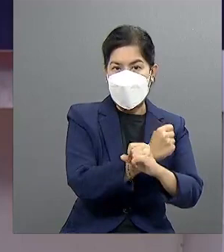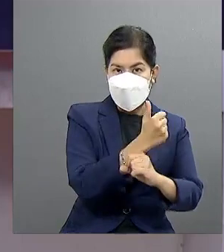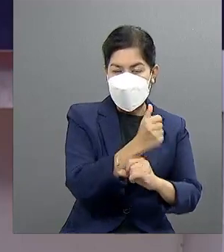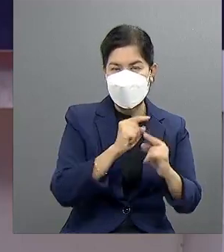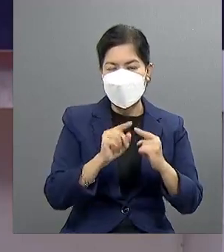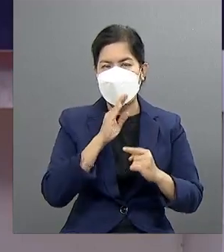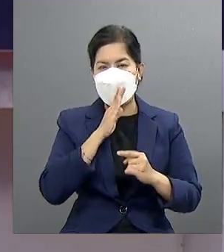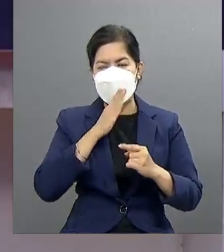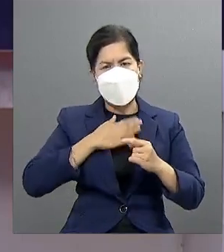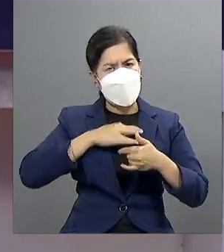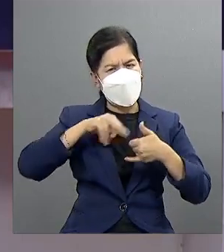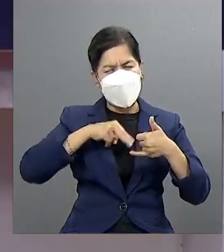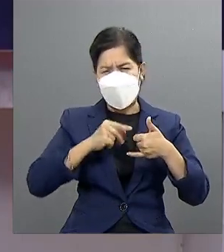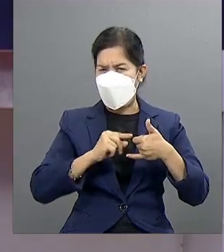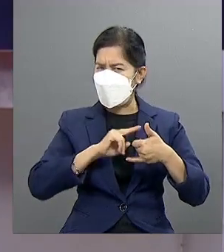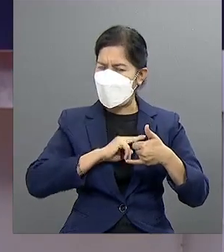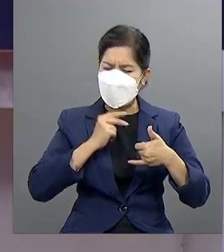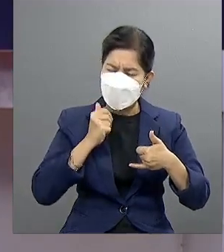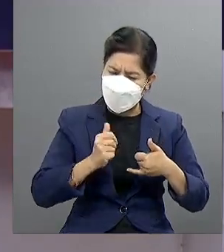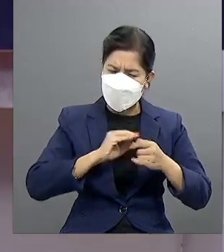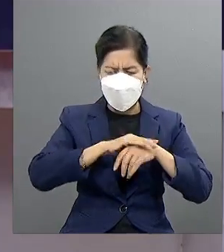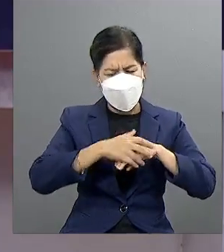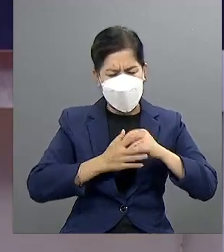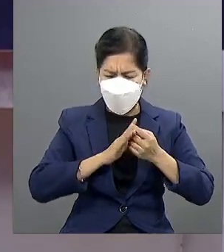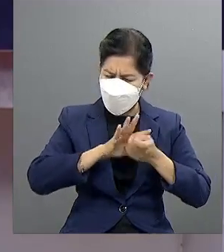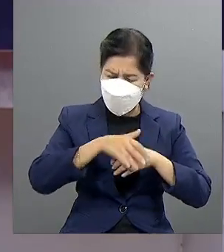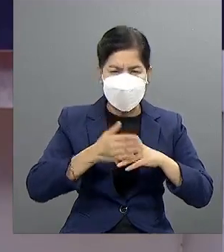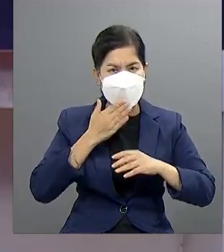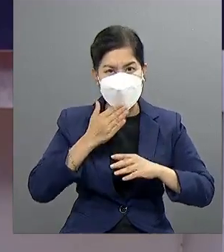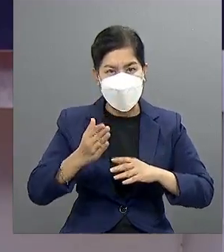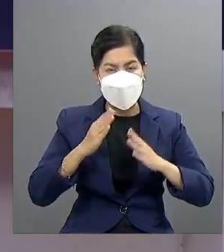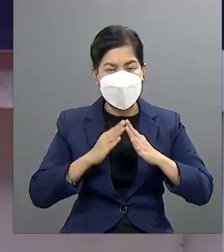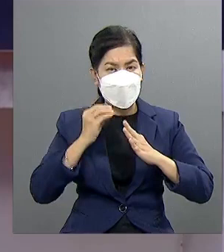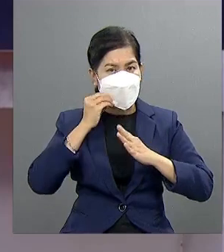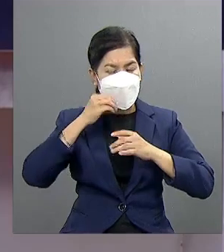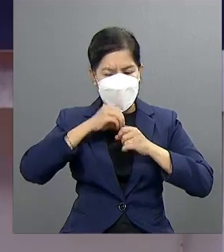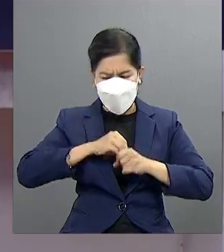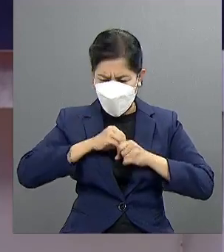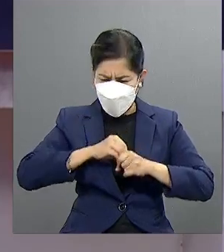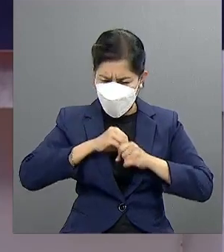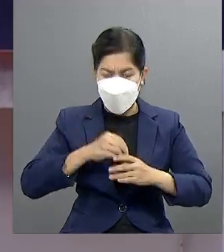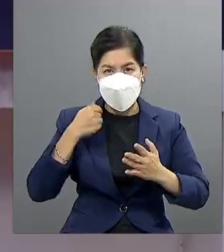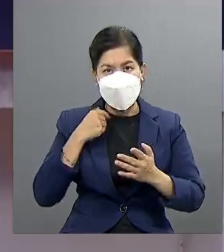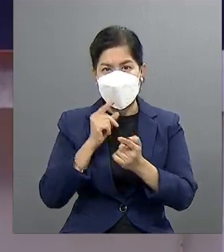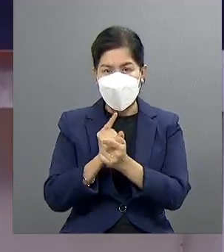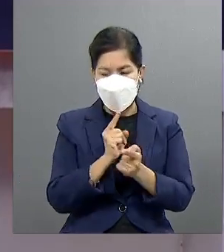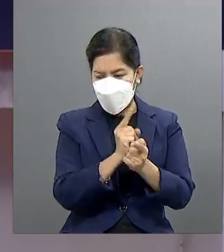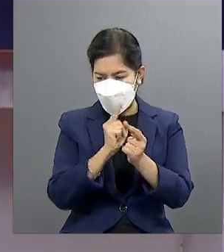นเกินไปล้างมือตลอดเวลาเลยนะคะไม่ออกจากบ้านเลยช่วงนี้ไม่ออกจากบ้านเลยไม่ไปเจอเชื้อโรคเลยแต่กลับป่ว